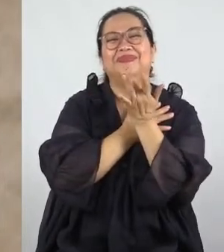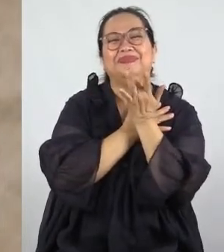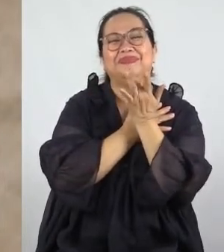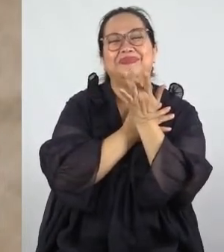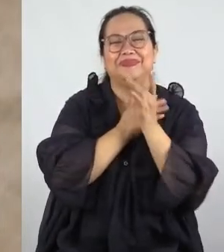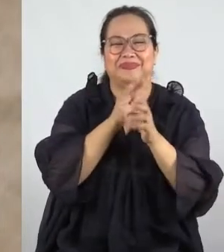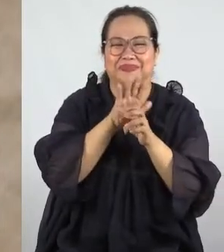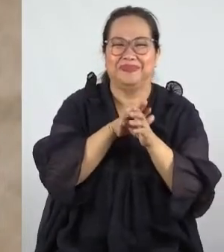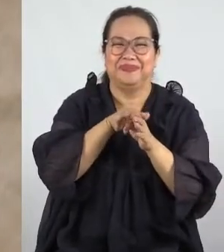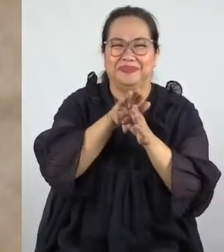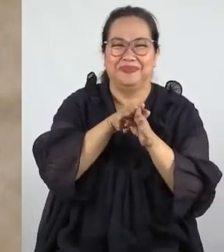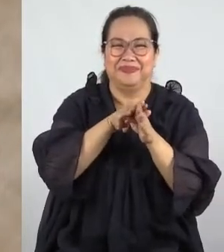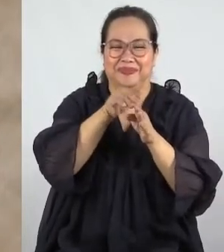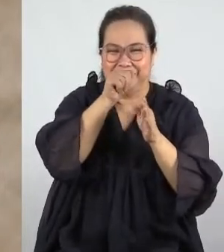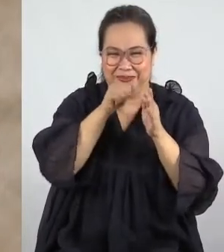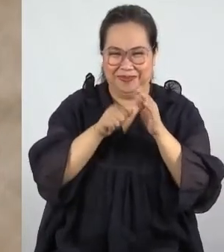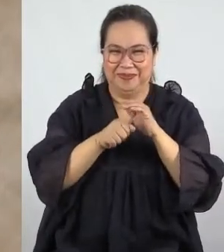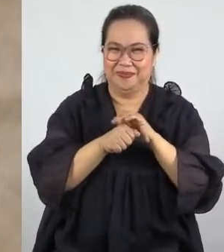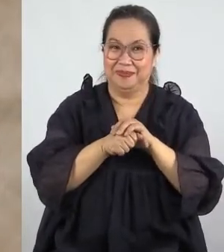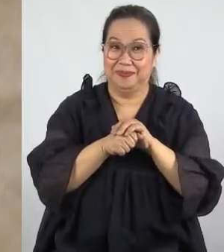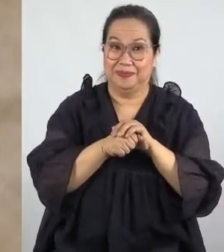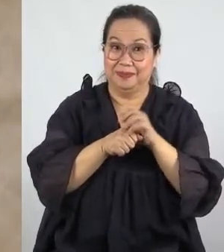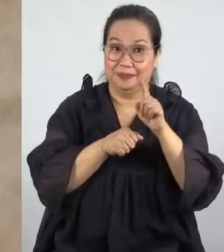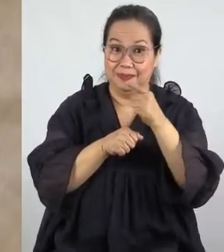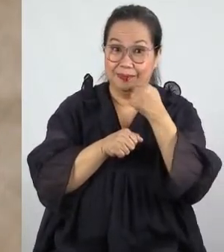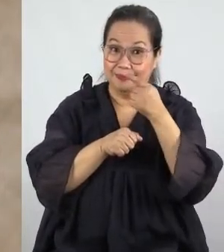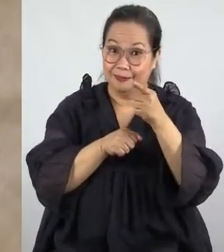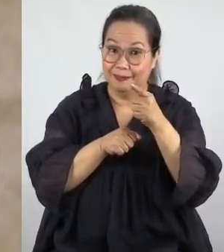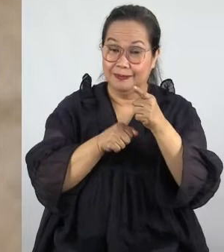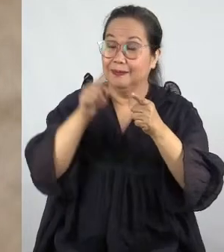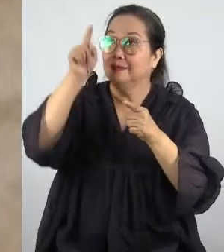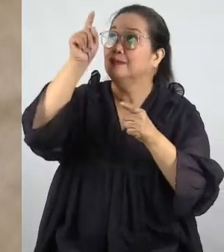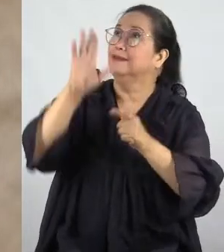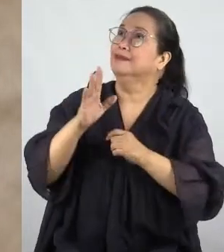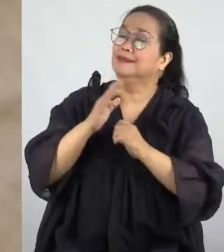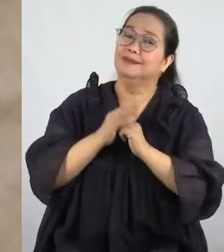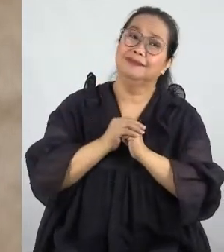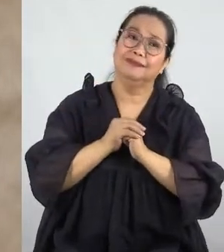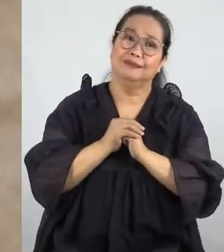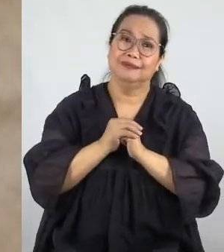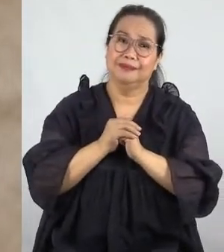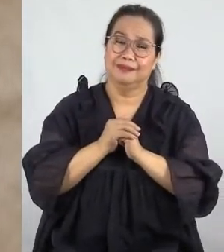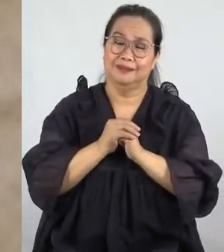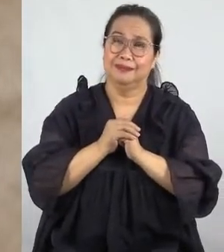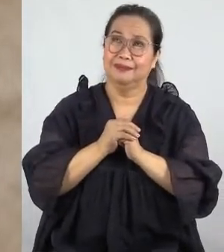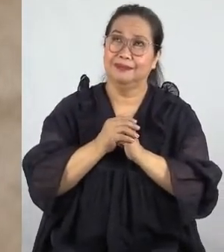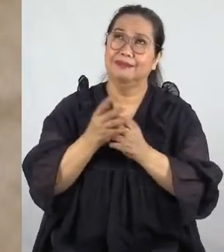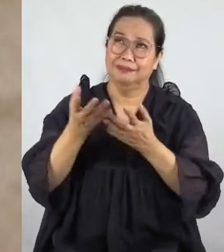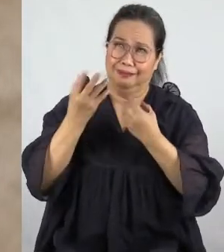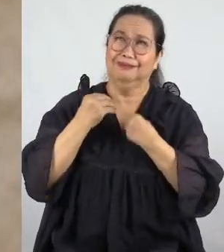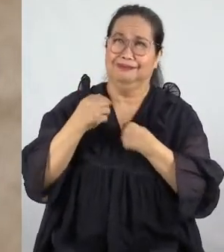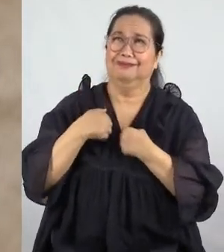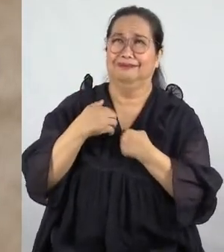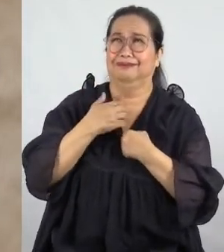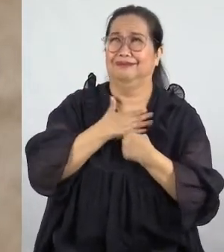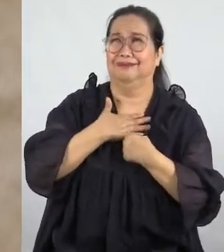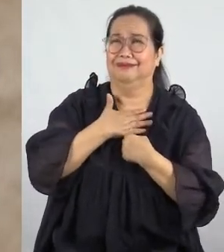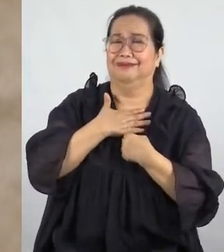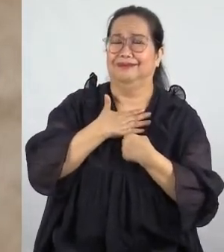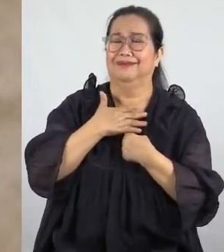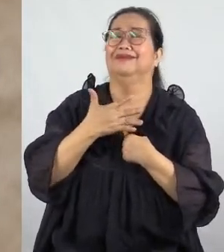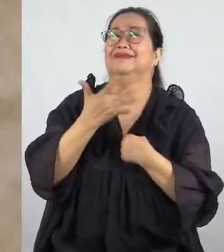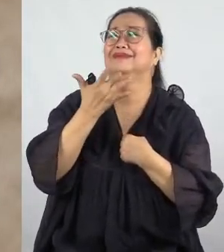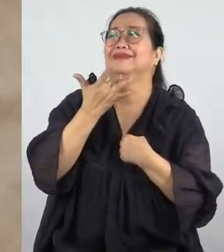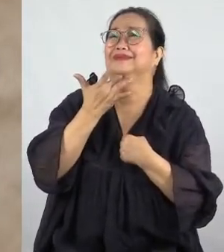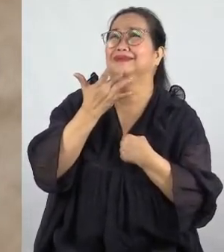inaalagaan, tinatago. Ang sinasabi niyo sa Panginoon, Panginoon, ibalato mo na sa akin to.